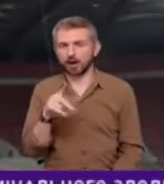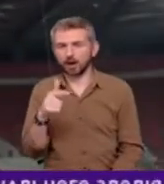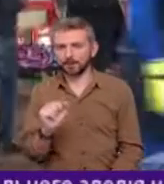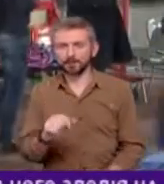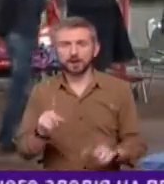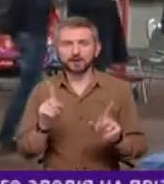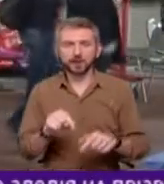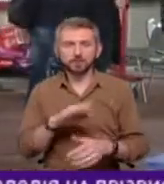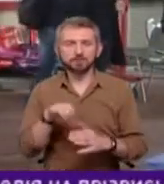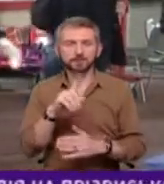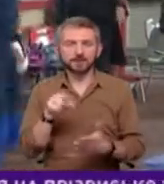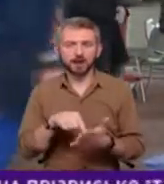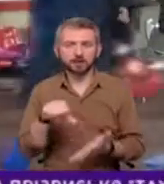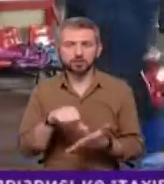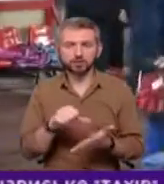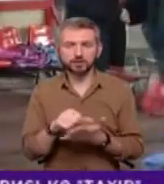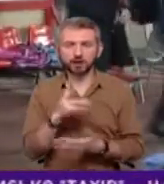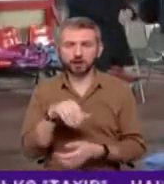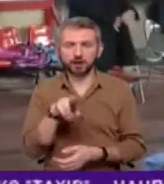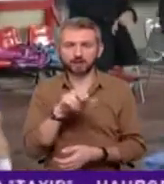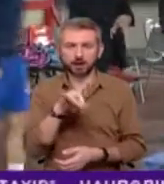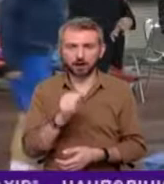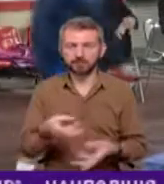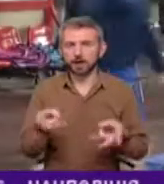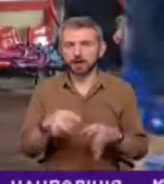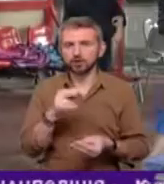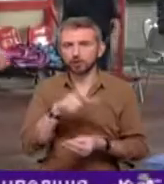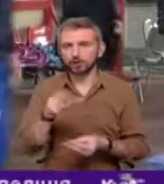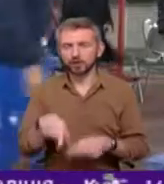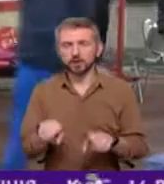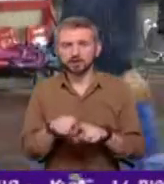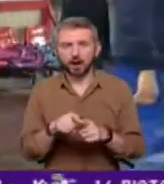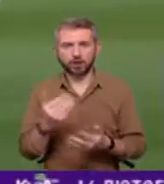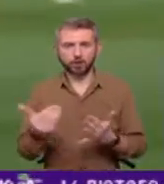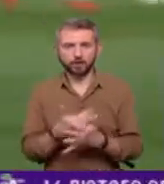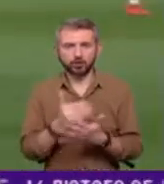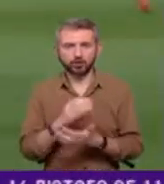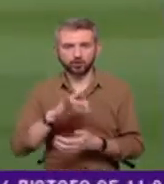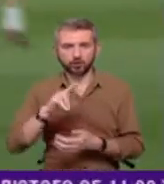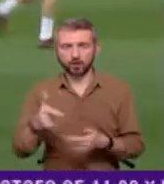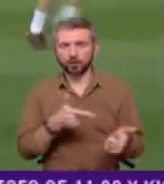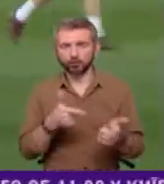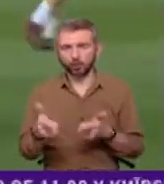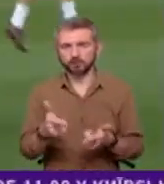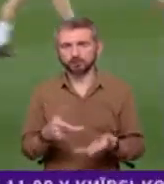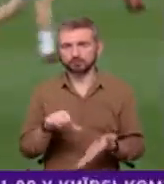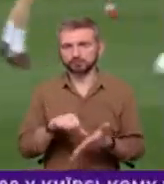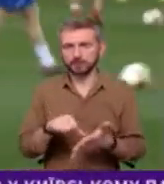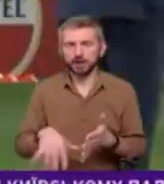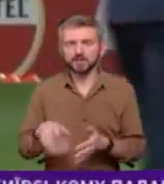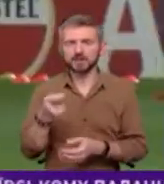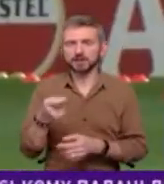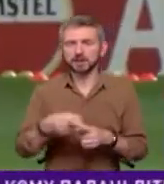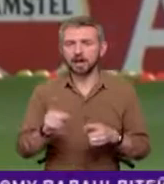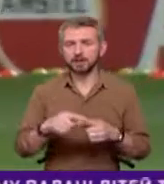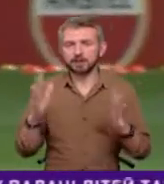Також під питанням участь кадра. Решта гравців, як і новачок Соль, готові виправдати довіру тренера. Усі квитки на цей